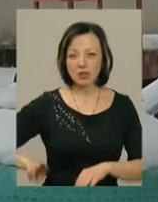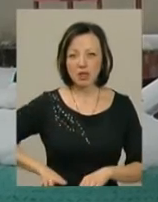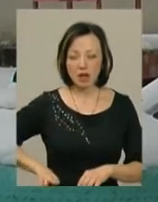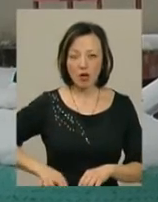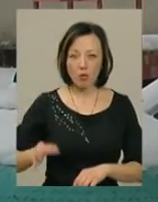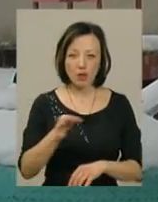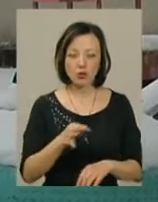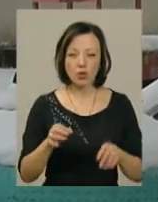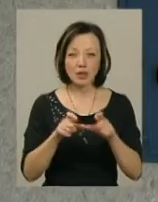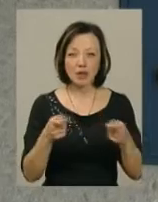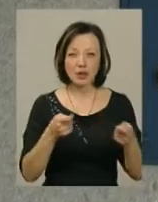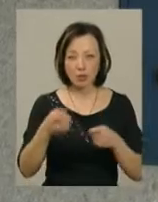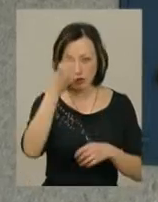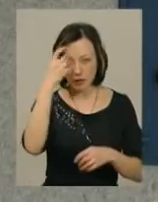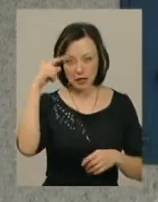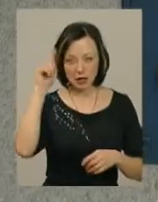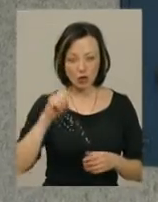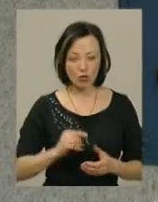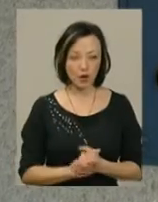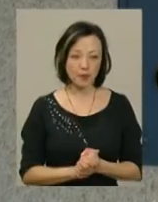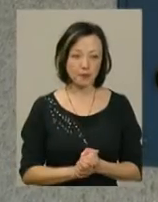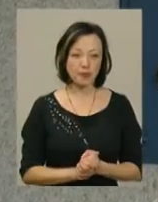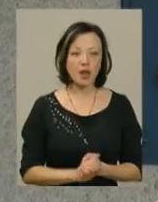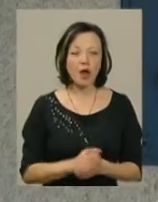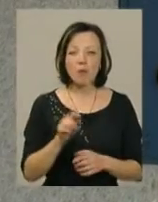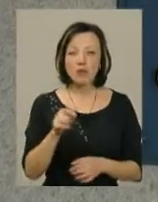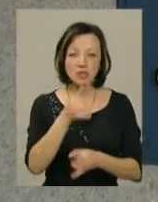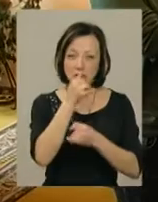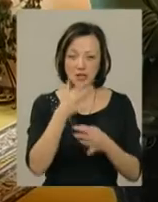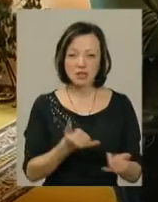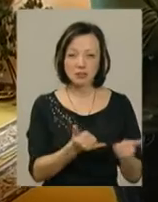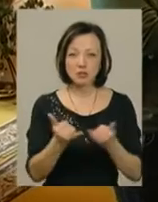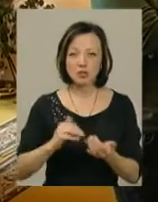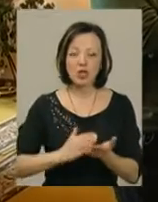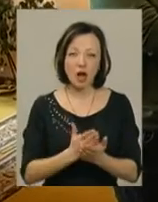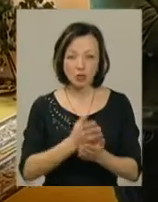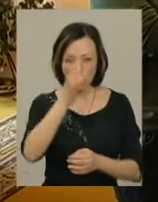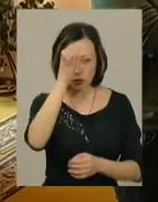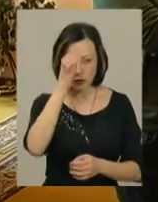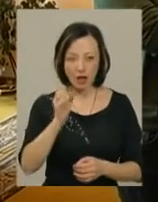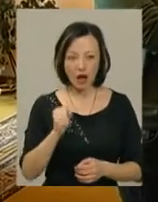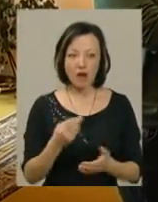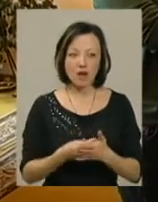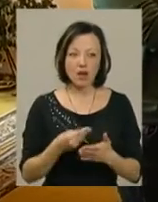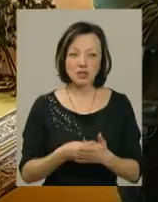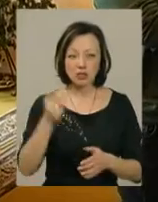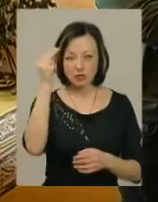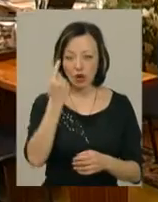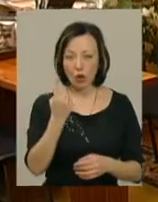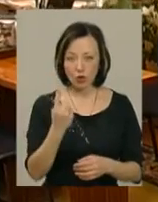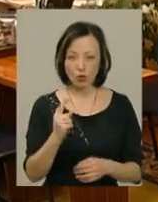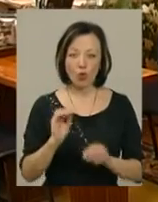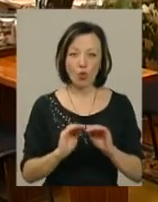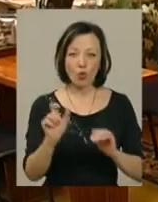директора обласного департаменту освіти і науки Тетяна Дупляк, оскільки вони не здатні забезпечити якісної освіти. А вартість навчання одного учня